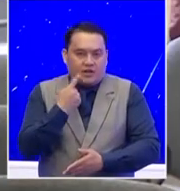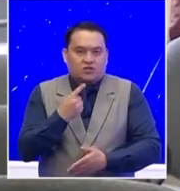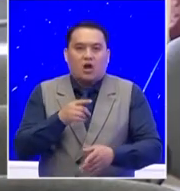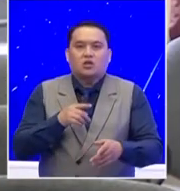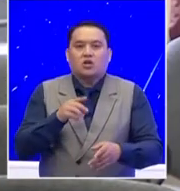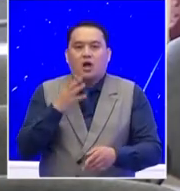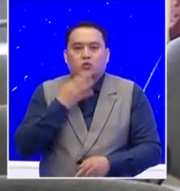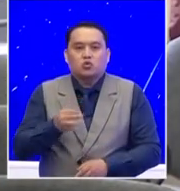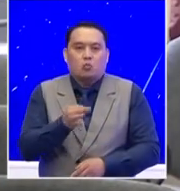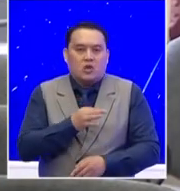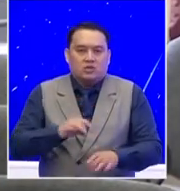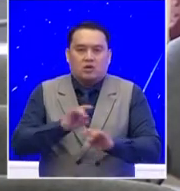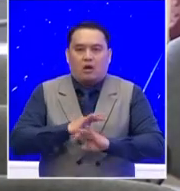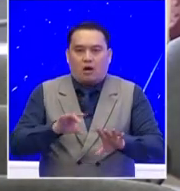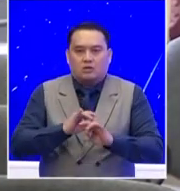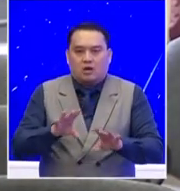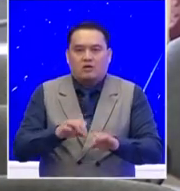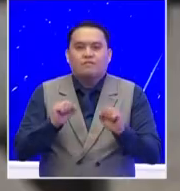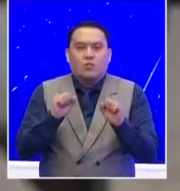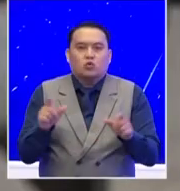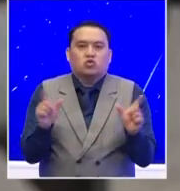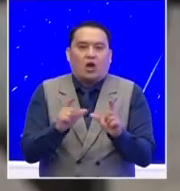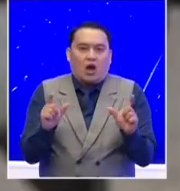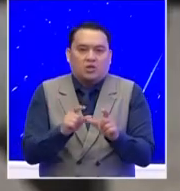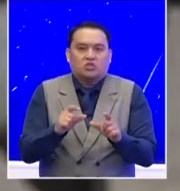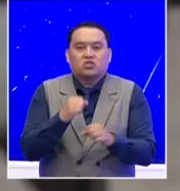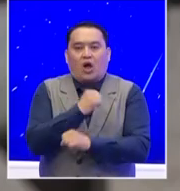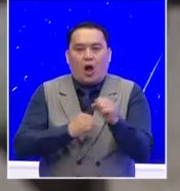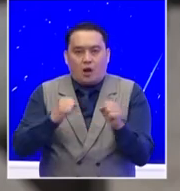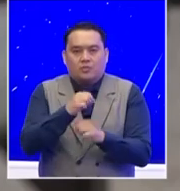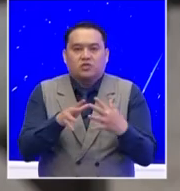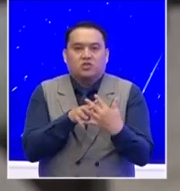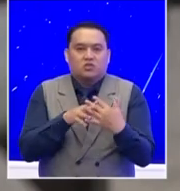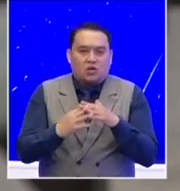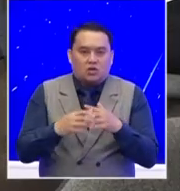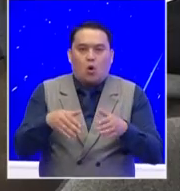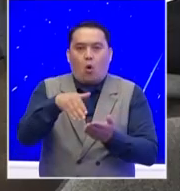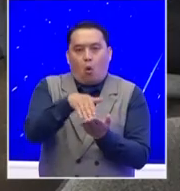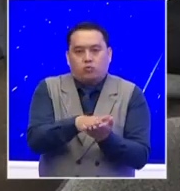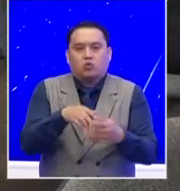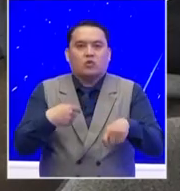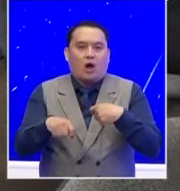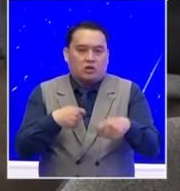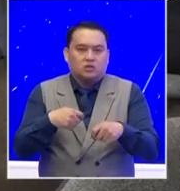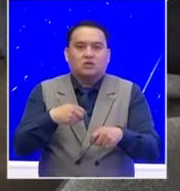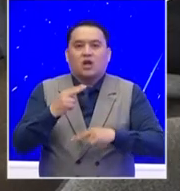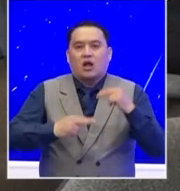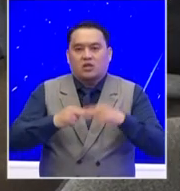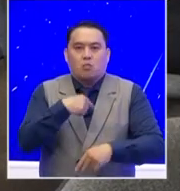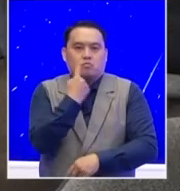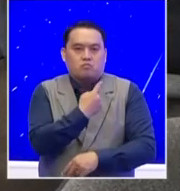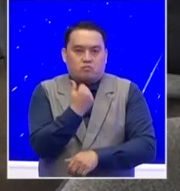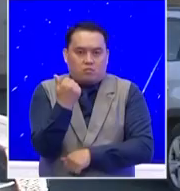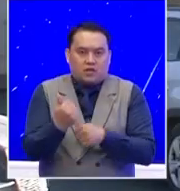на площадке ЖТСУ Медиа. А вот магазины транспортных запчастей, сельхозсферы и оптовой торговли строительными материалами